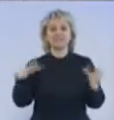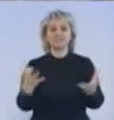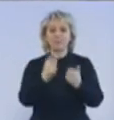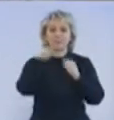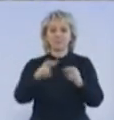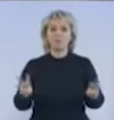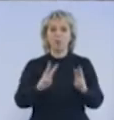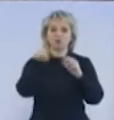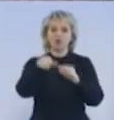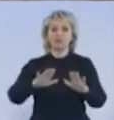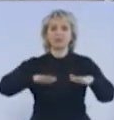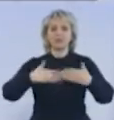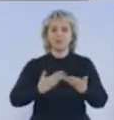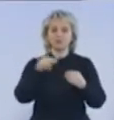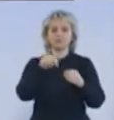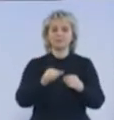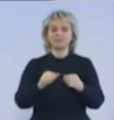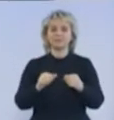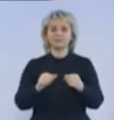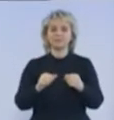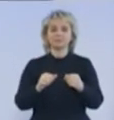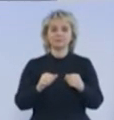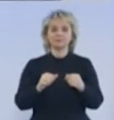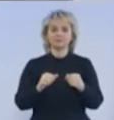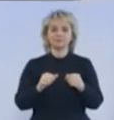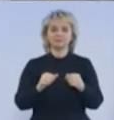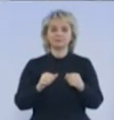спасатели, пожарные и добровольцы.